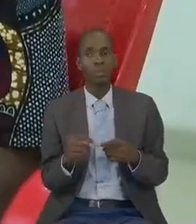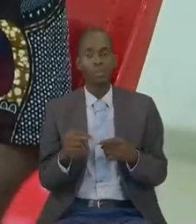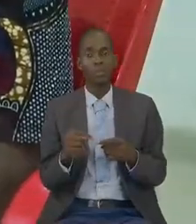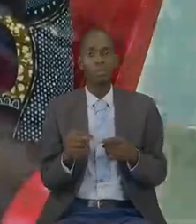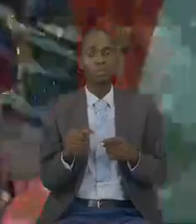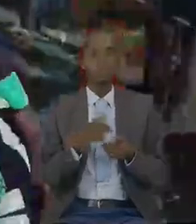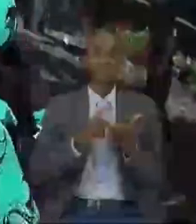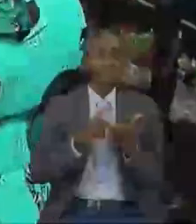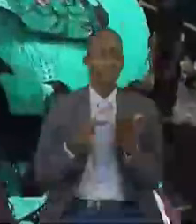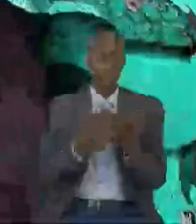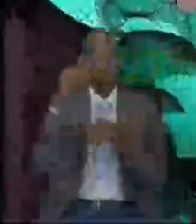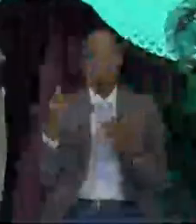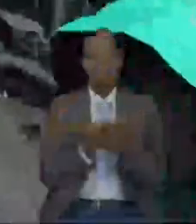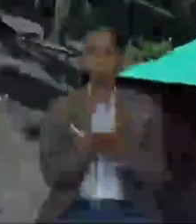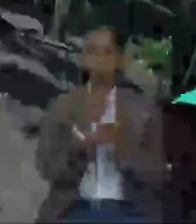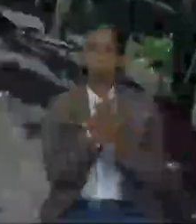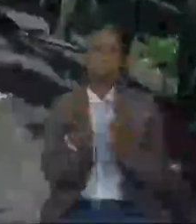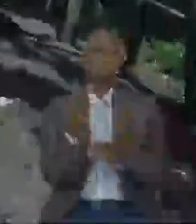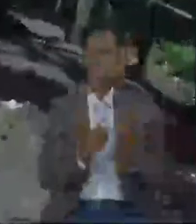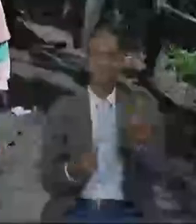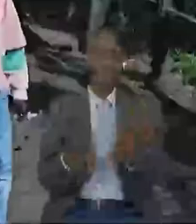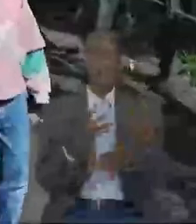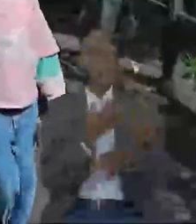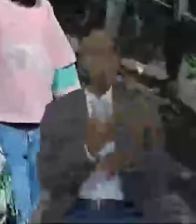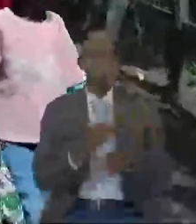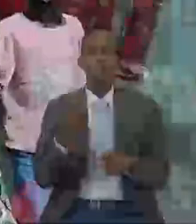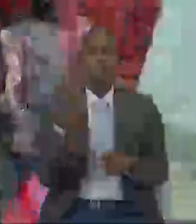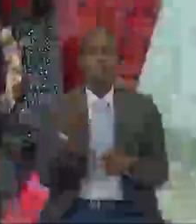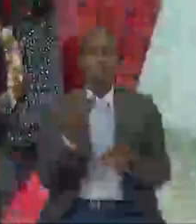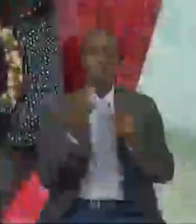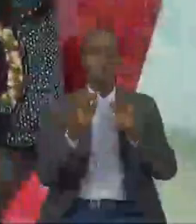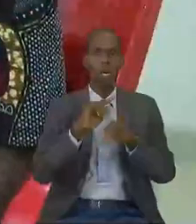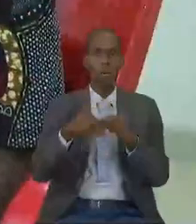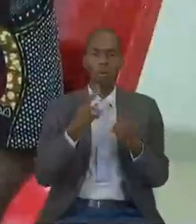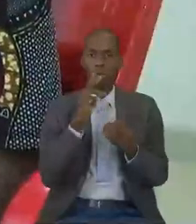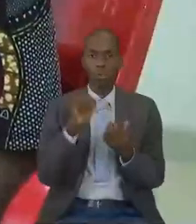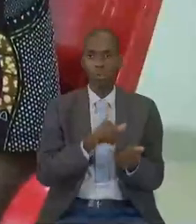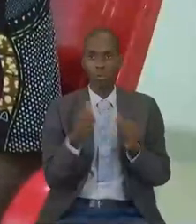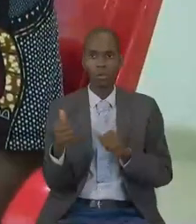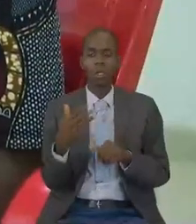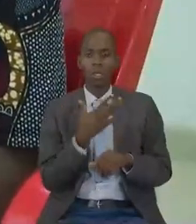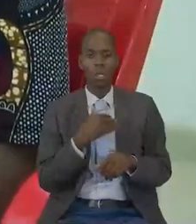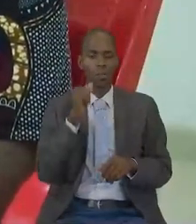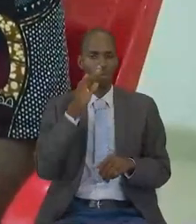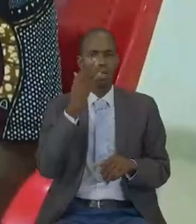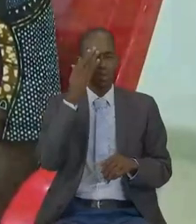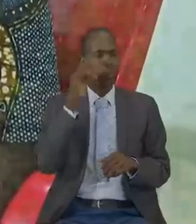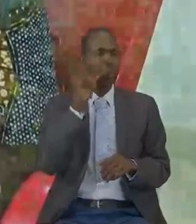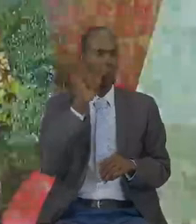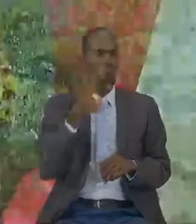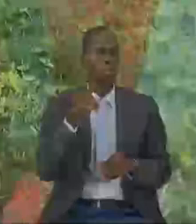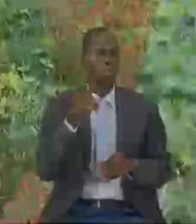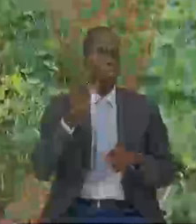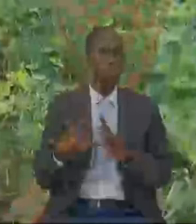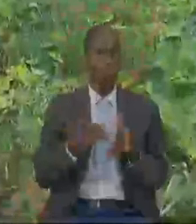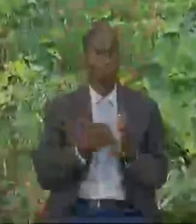de participer au banquet des nouveaux convertis. J'ai participé, on a parlé du baptême d'eau. Je savais que je devais